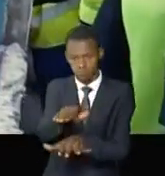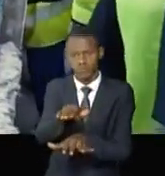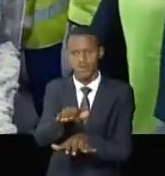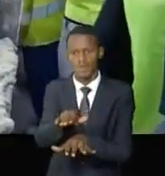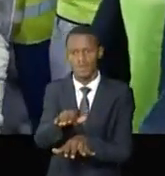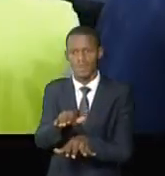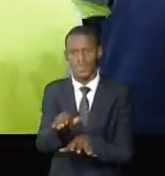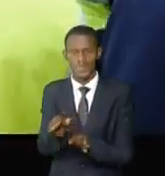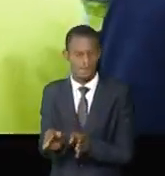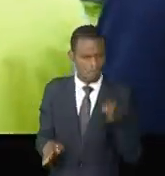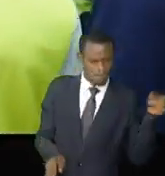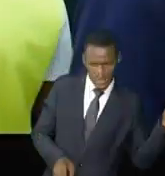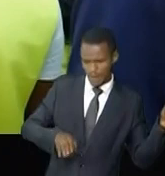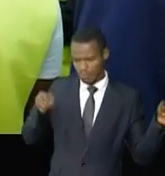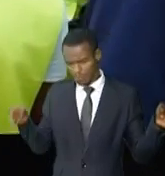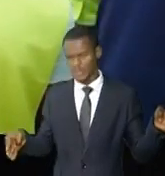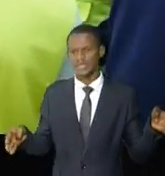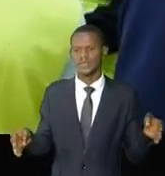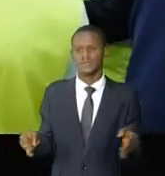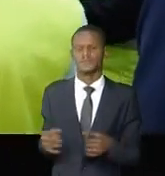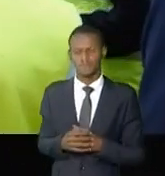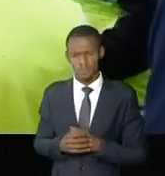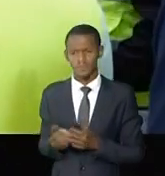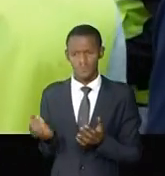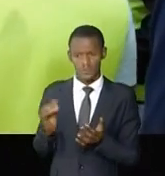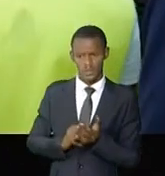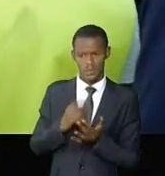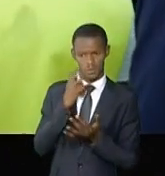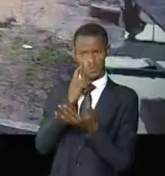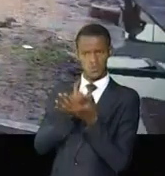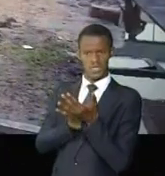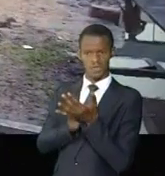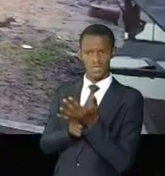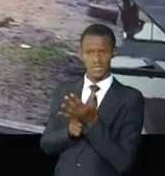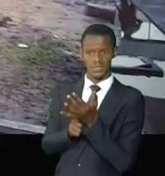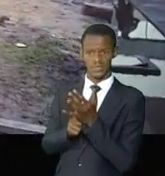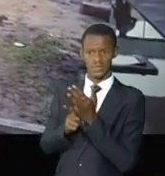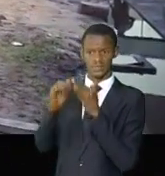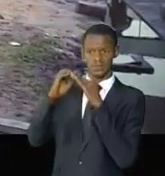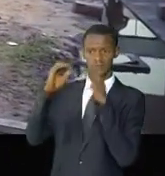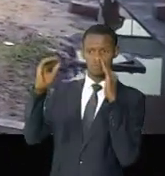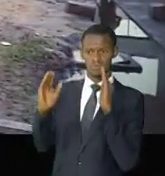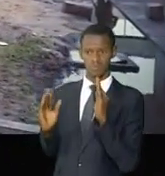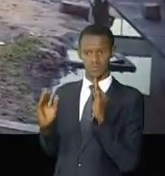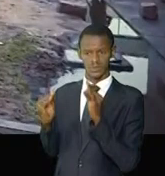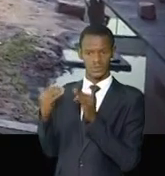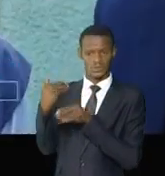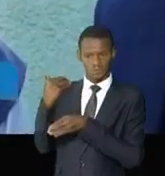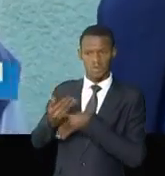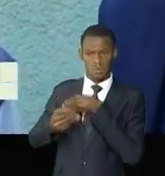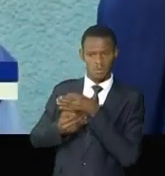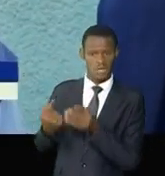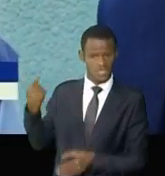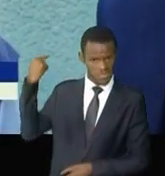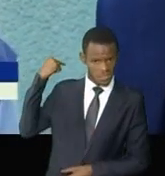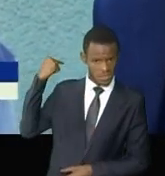construits. Et vous avez constaté aussi que nous avons des bâtiments en pleine réhabilitation, dont celui dont on peut remarquer derrière nous ici. C'est